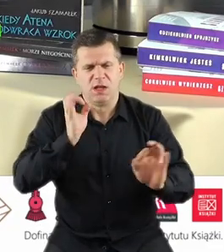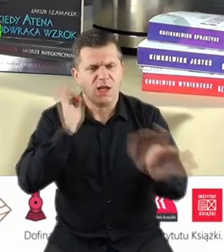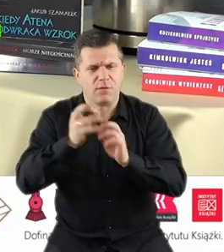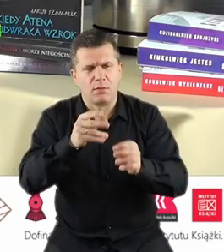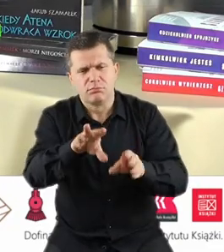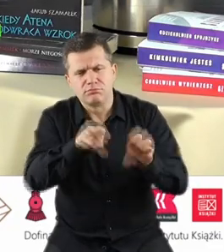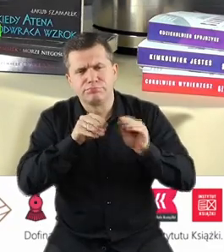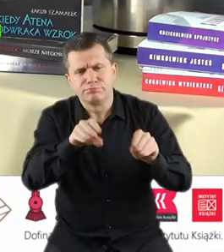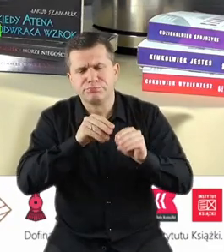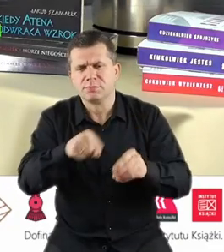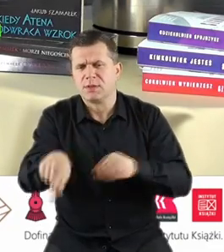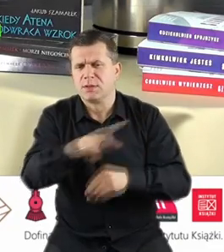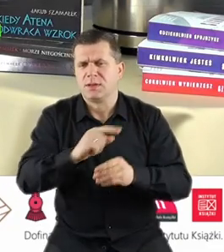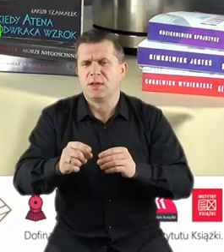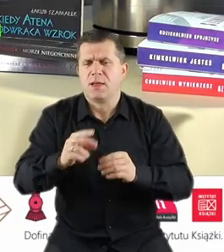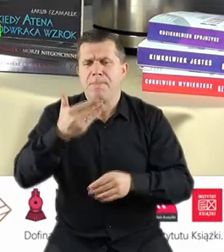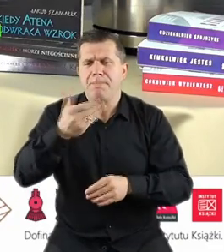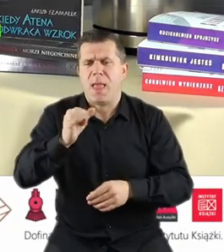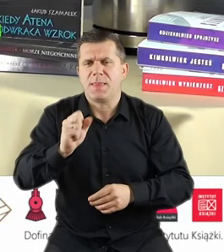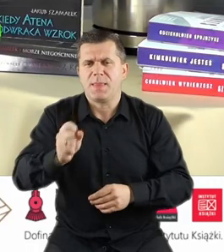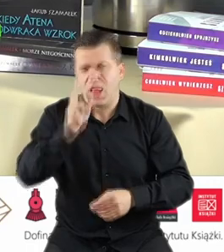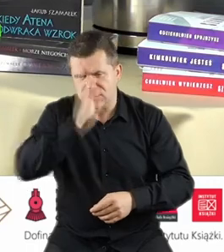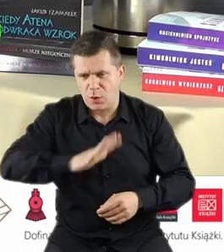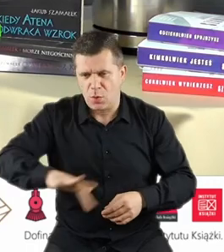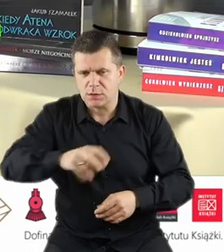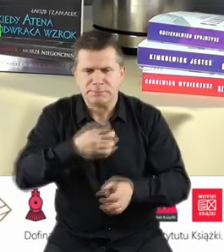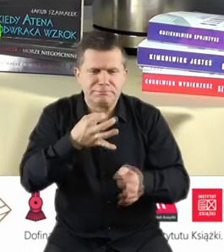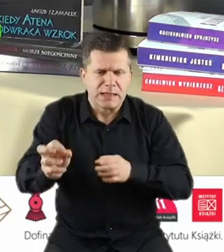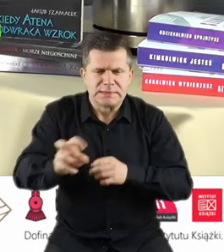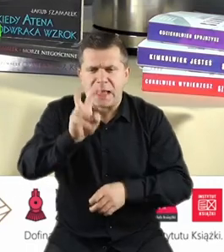społecznościowych, nie poprzez hakowanie czy jakieś inne takie